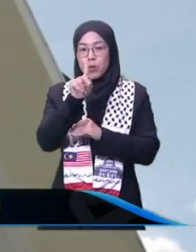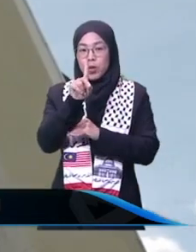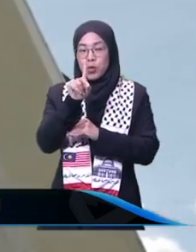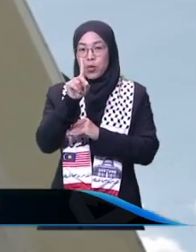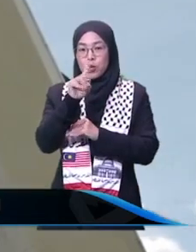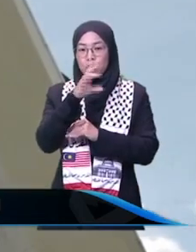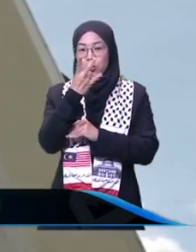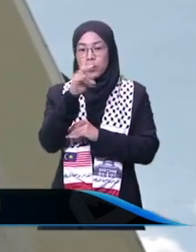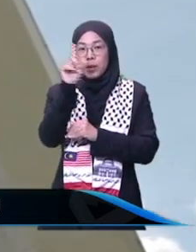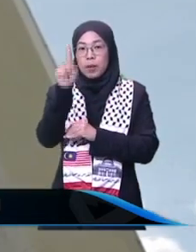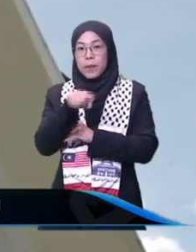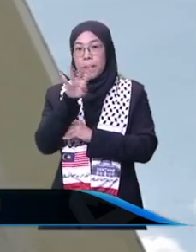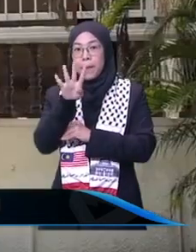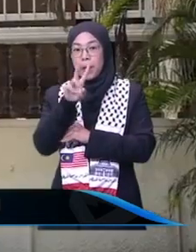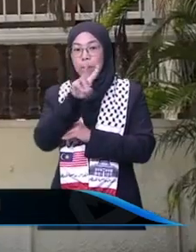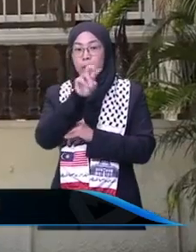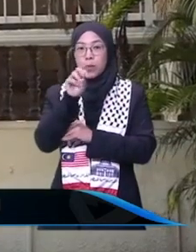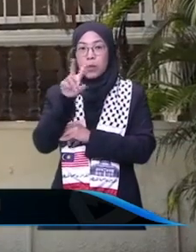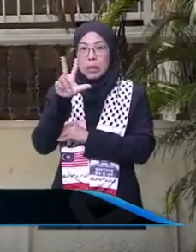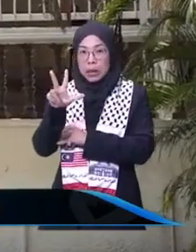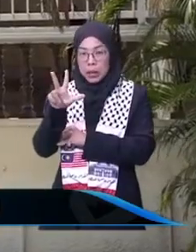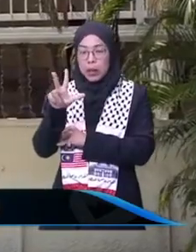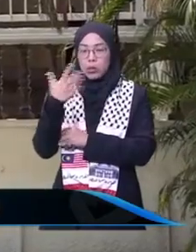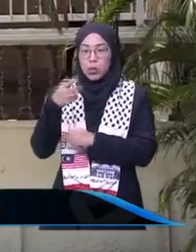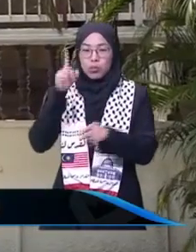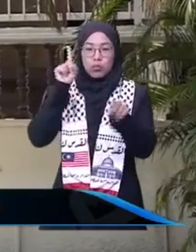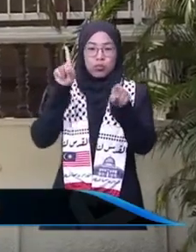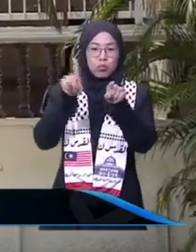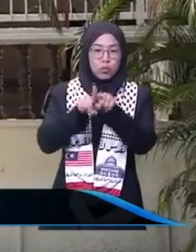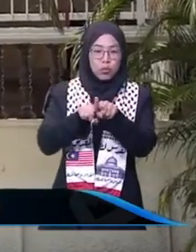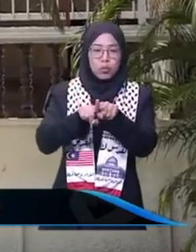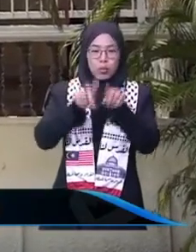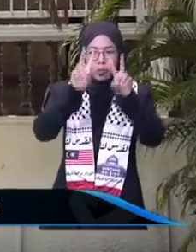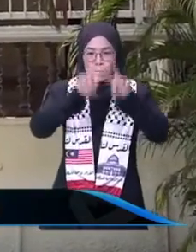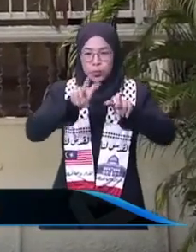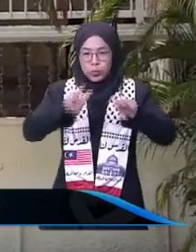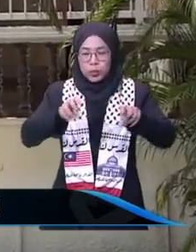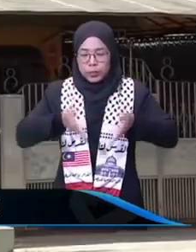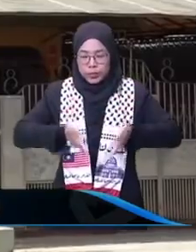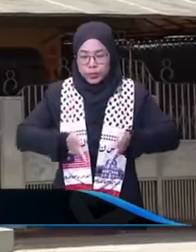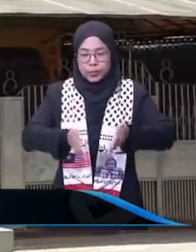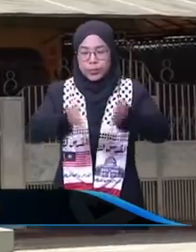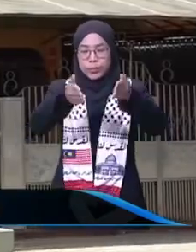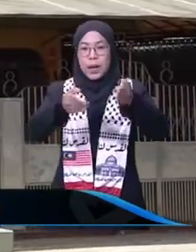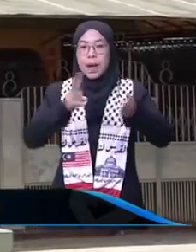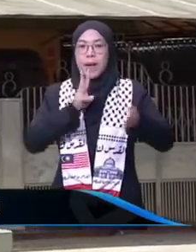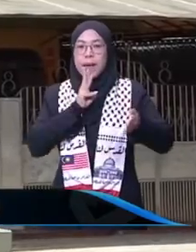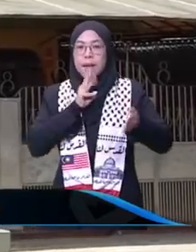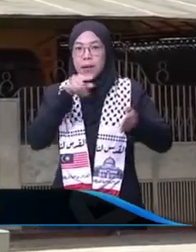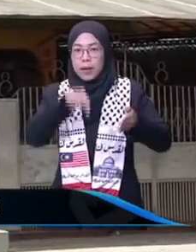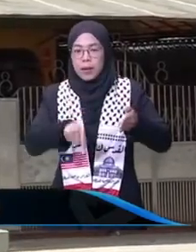17 April 2023 telah bersetuju untuk memperluas pelaksanaan pelan induk saliran mesra